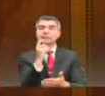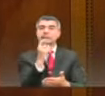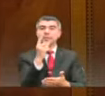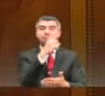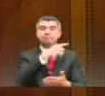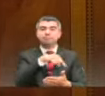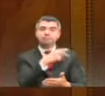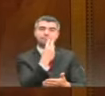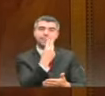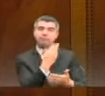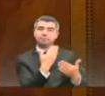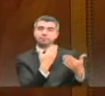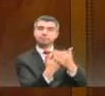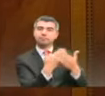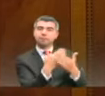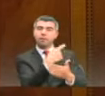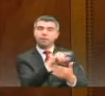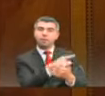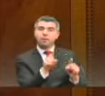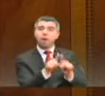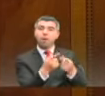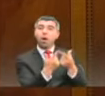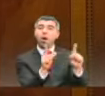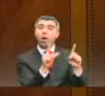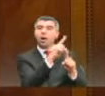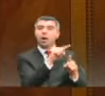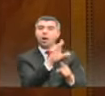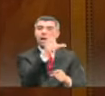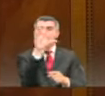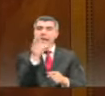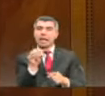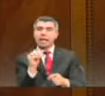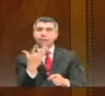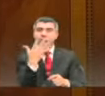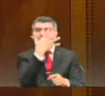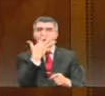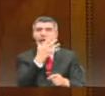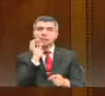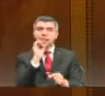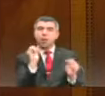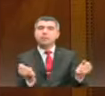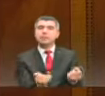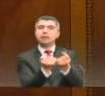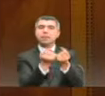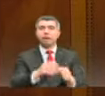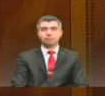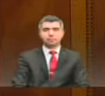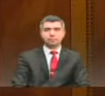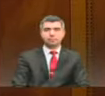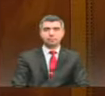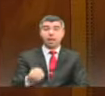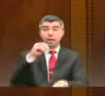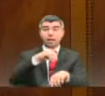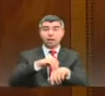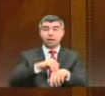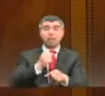عن قضايا الأمة وعن استقلالية إفريقيا وحقها في بناء نموذجها في التنمية. ستعمل